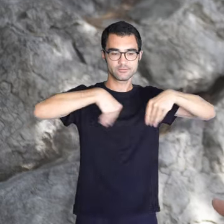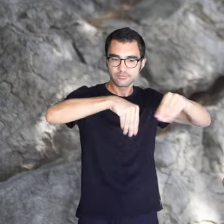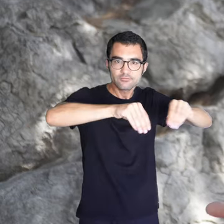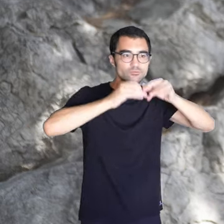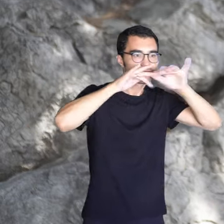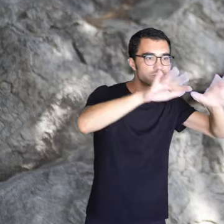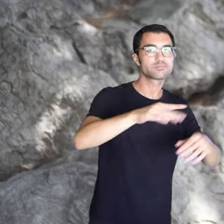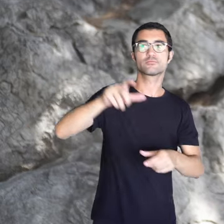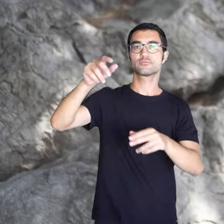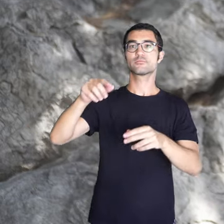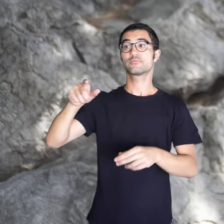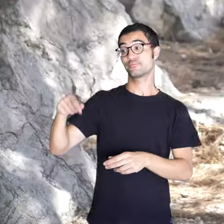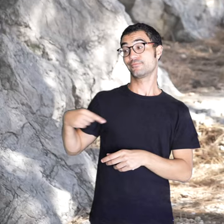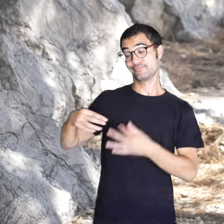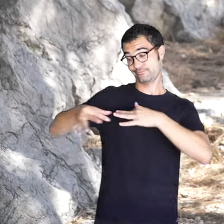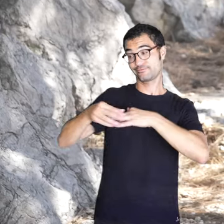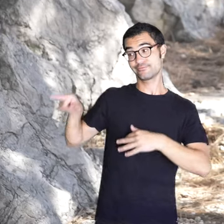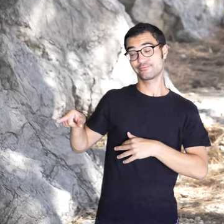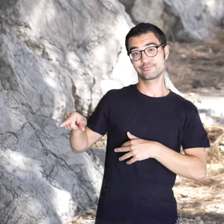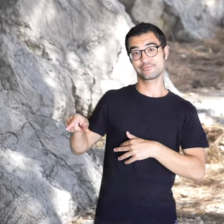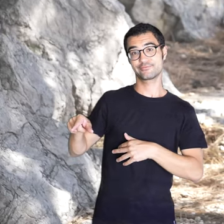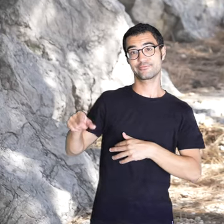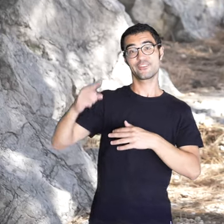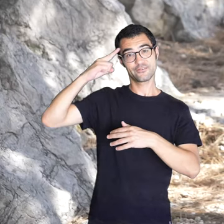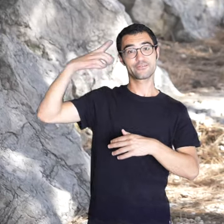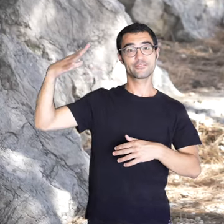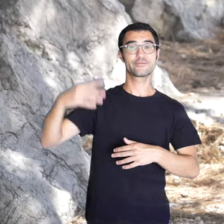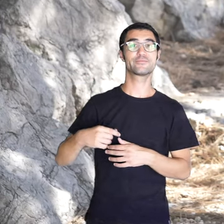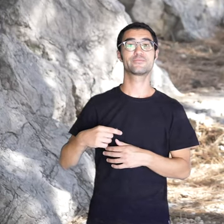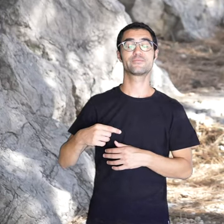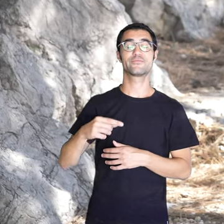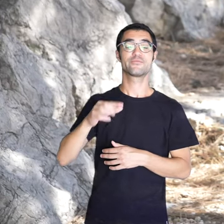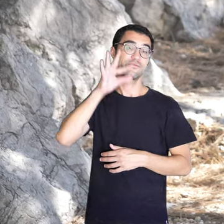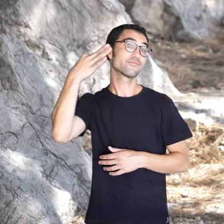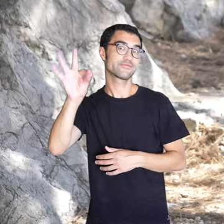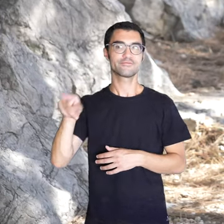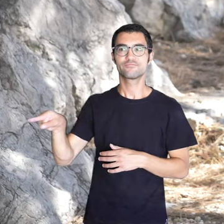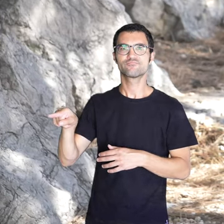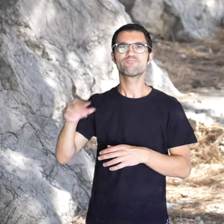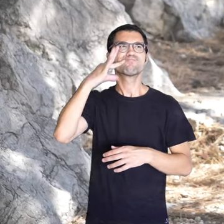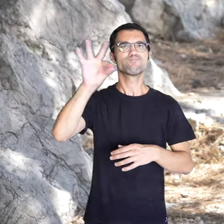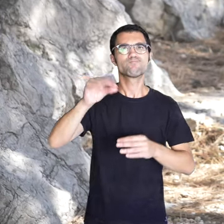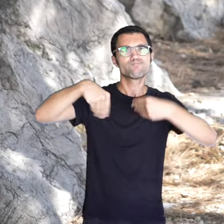per francesos, perquè la meva dona és francesa. El futur del port de Sóller pels pescadors,